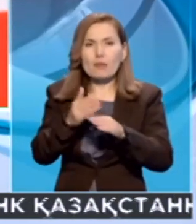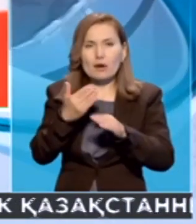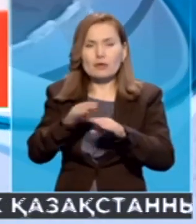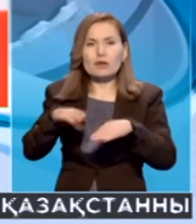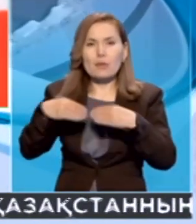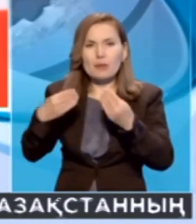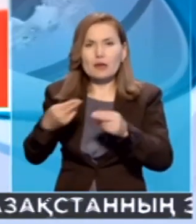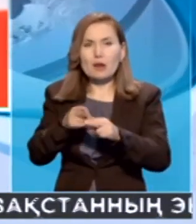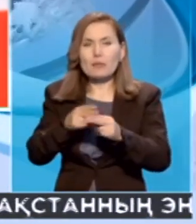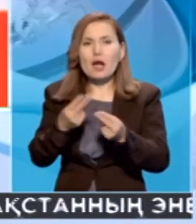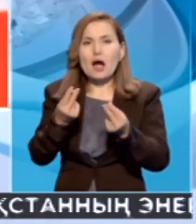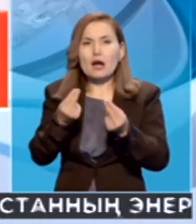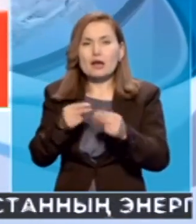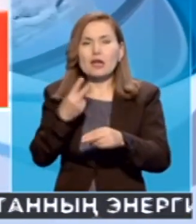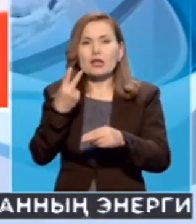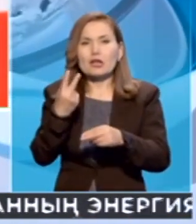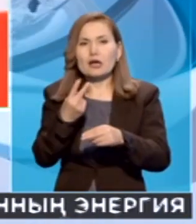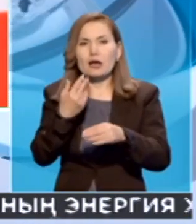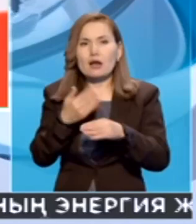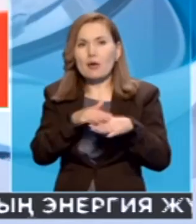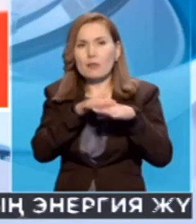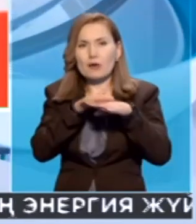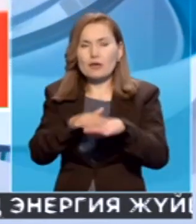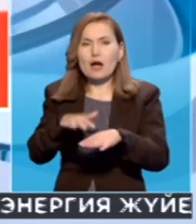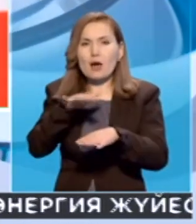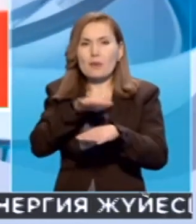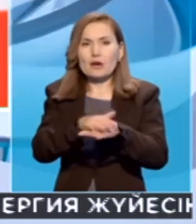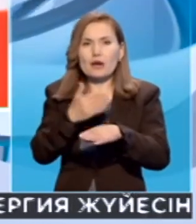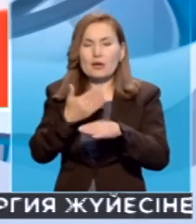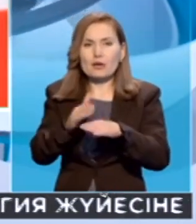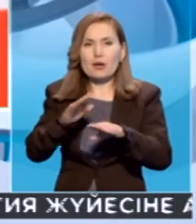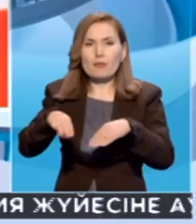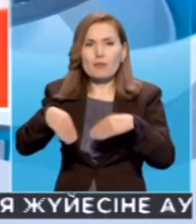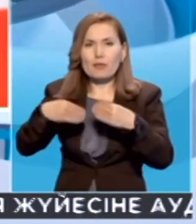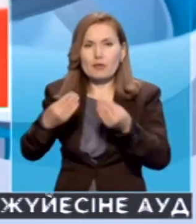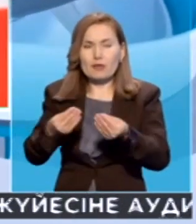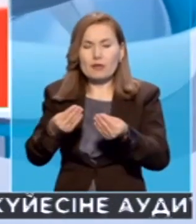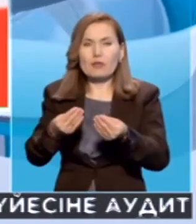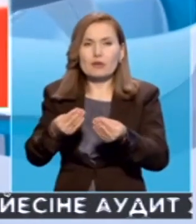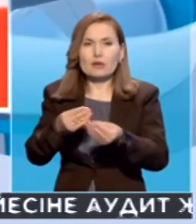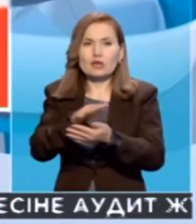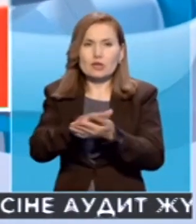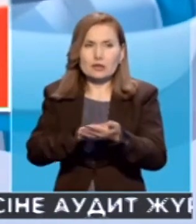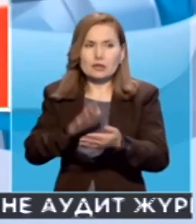берген. Алайда қаржының екінші бөлігі түскеннен кейін банктер несие беруді қайта жалғастырады.